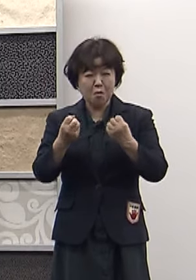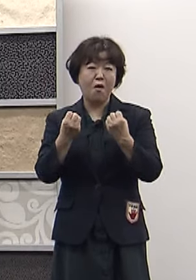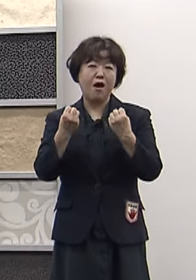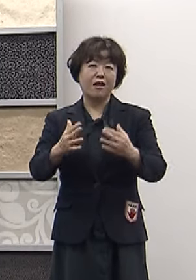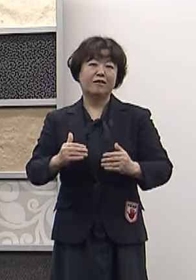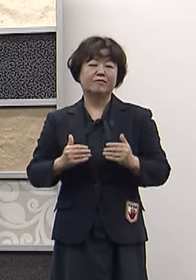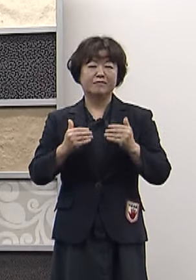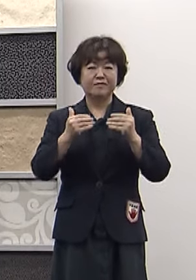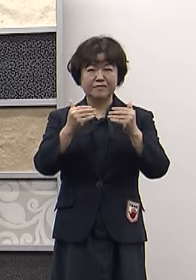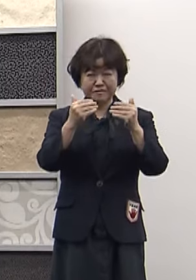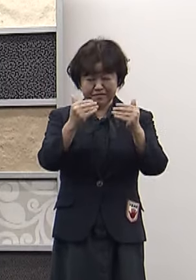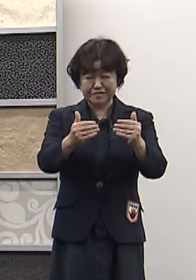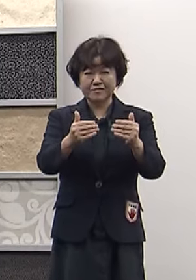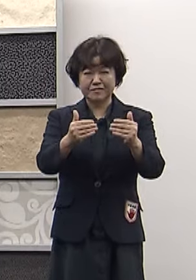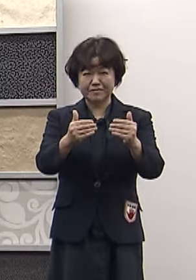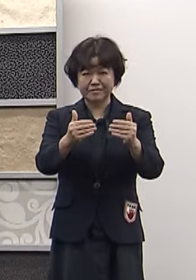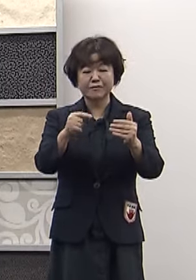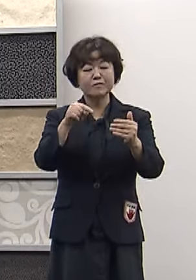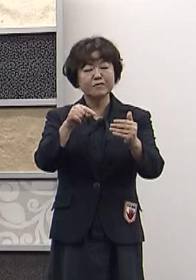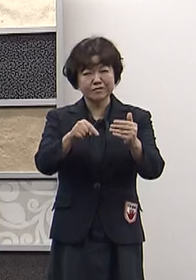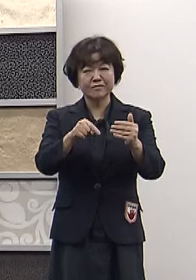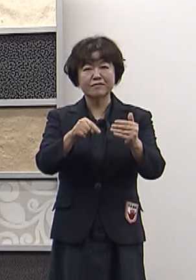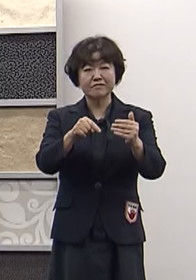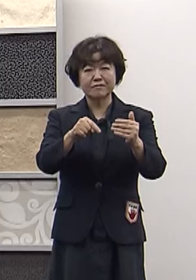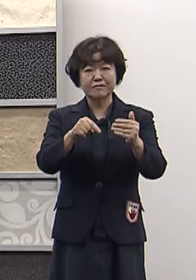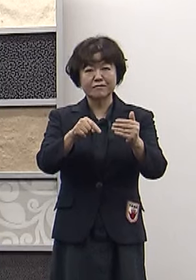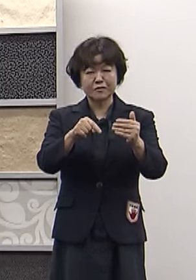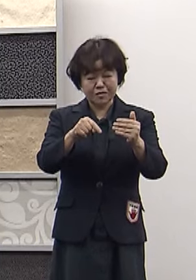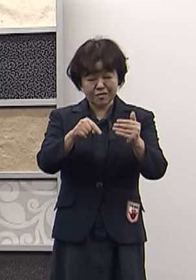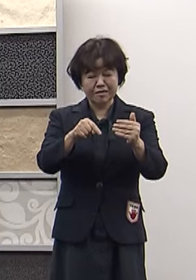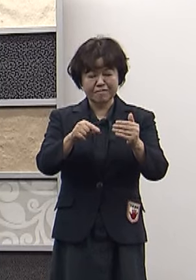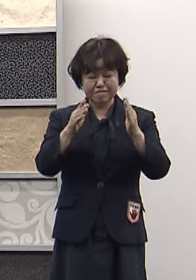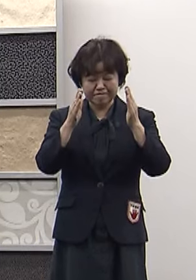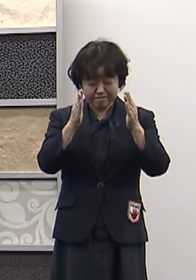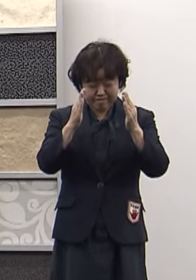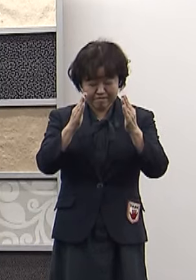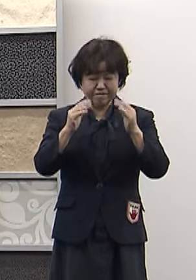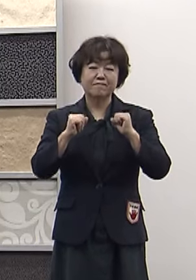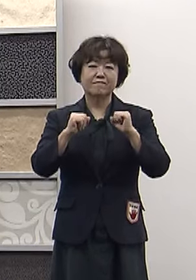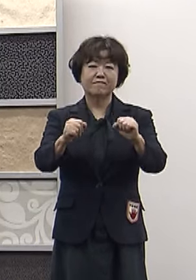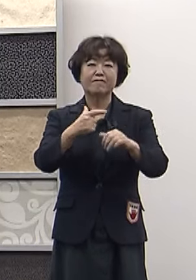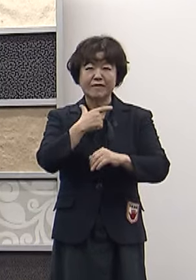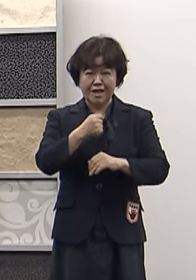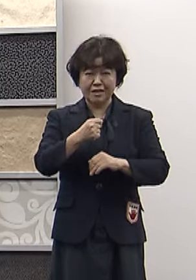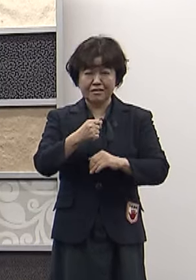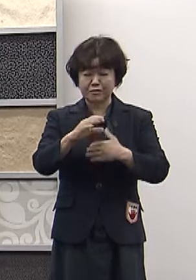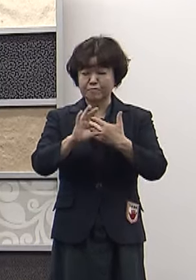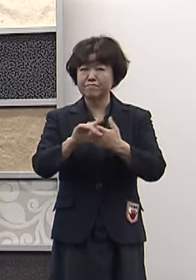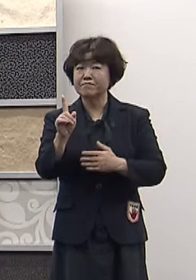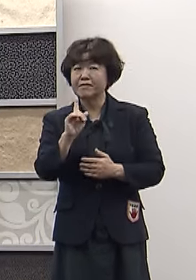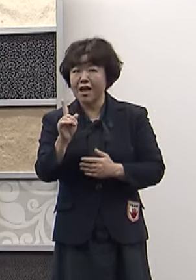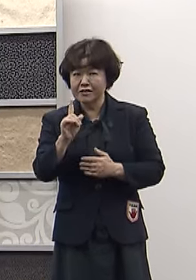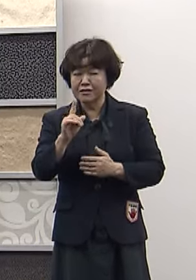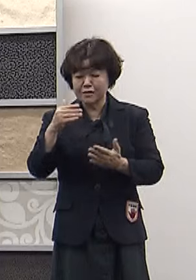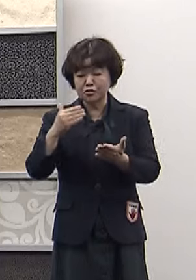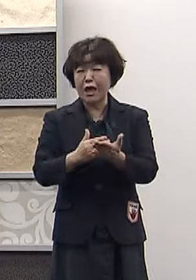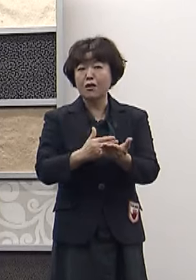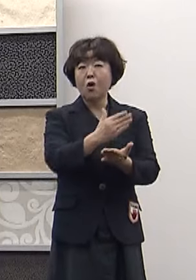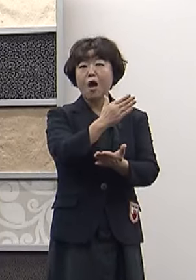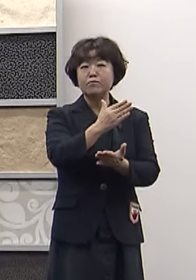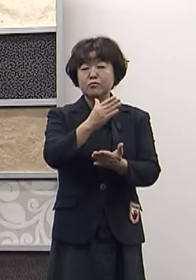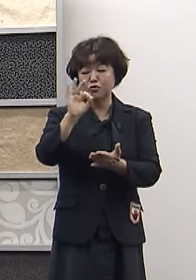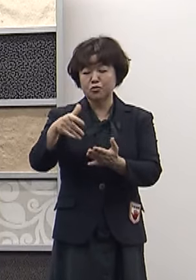み出してまいるといくという心がけを持って臨んでまいります。その一例といたしまして、スタートアップや